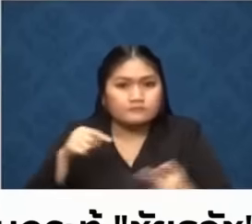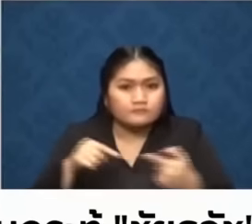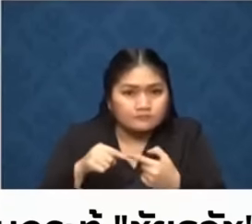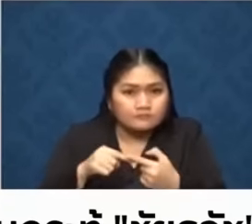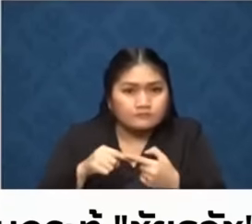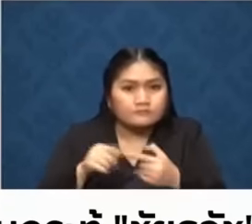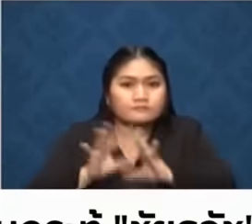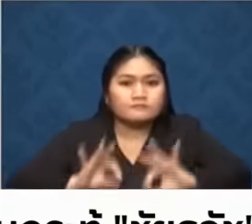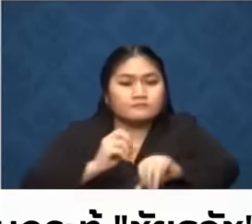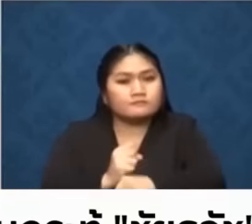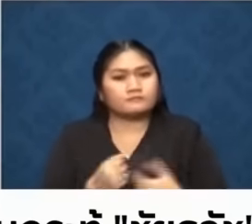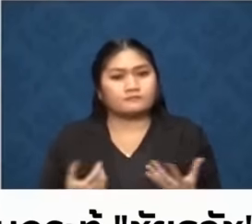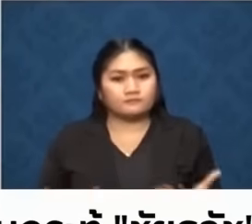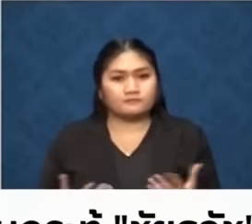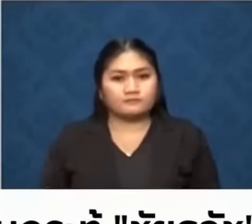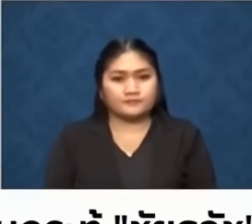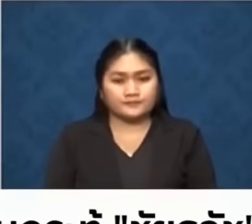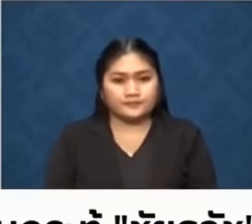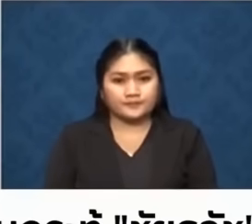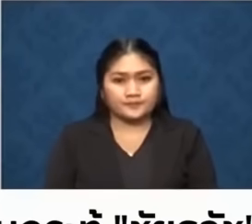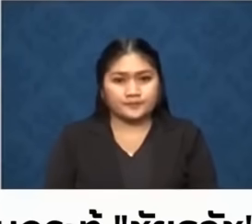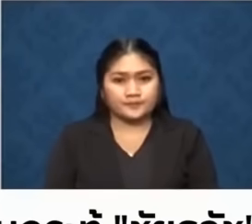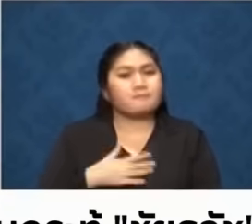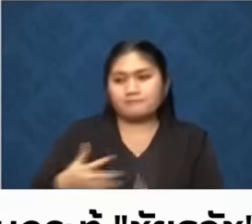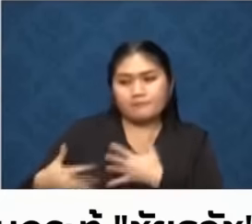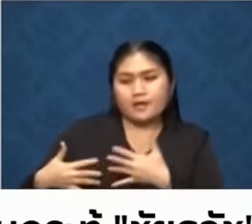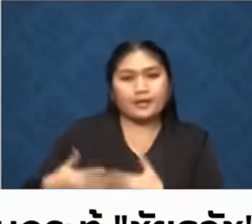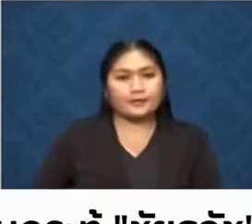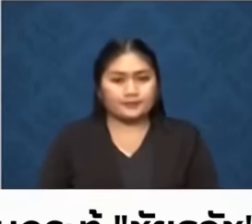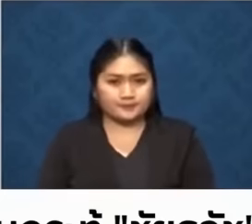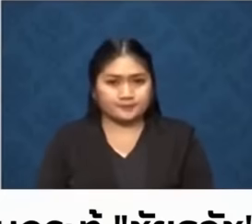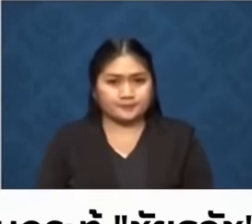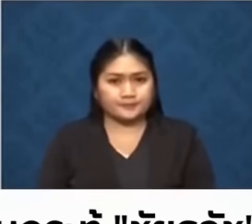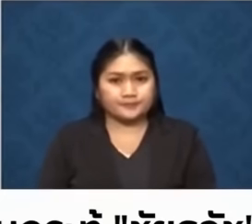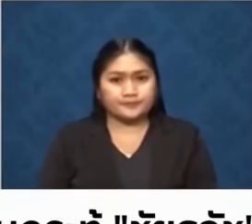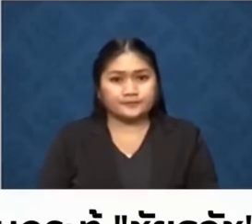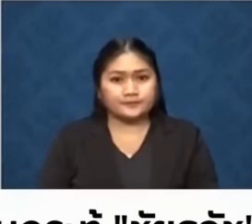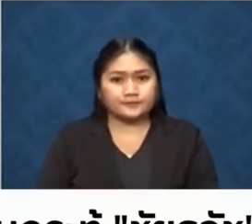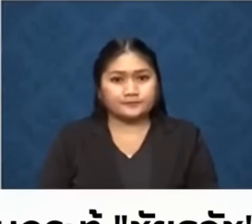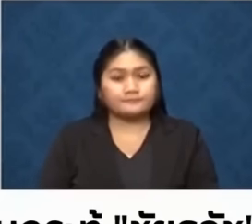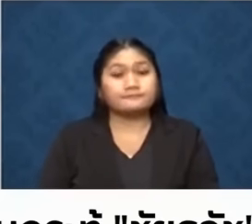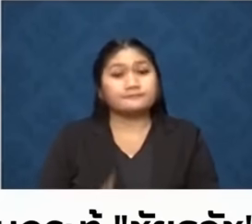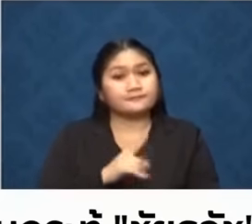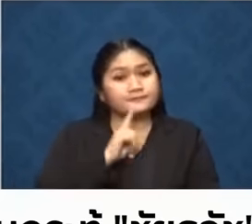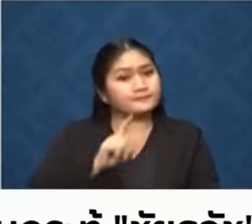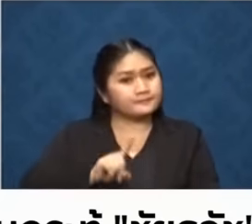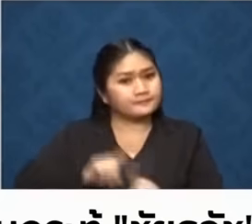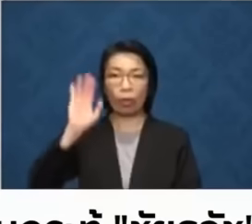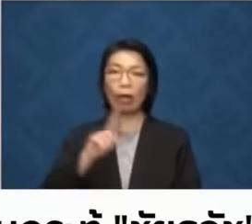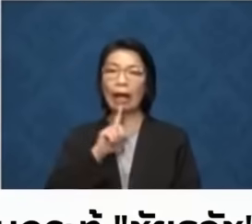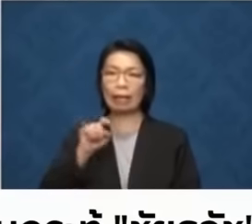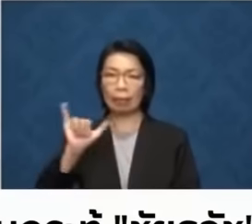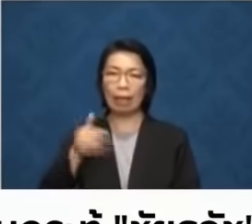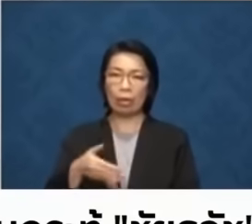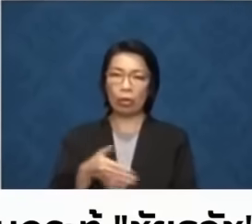อกเป็นกระทู้ถามเดียวเลยเหร อ มันจะทำแบบนี้ได้เหรอฮะทีนี้ถ้าเกิดคุณชนวัฒน์ไม่ถามตามที่กำหนดอย่างเงี้ยกระทู้มันจะต